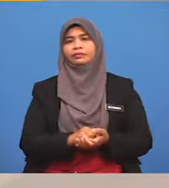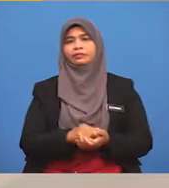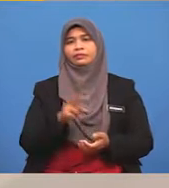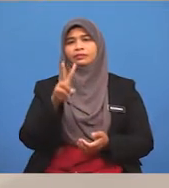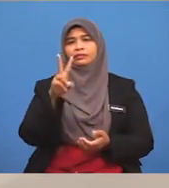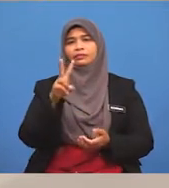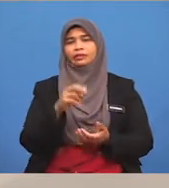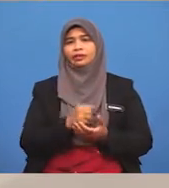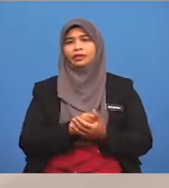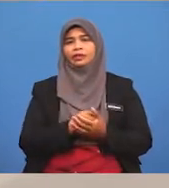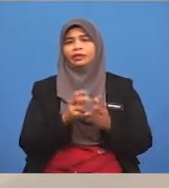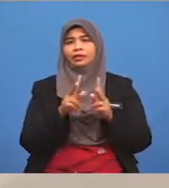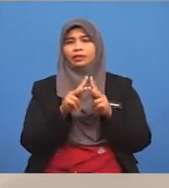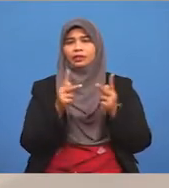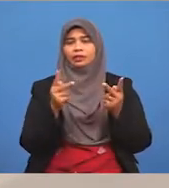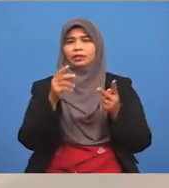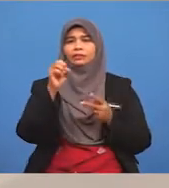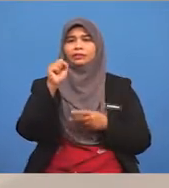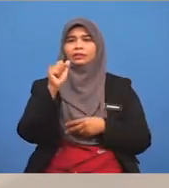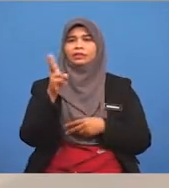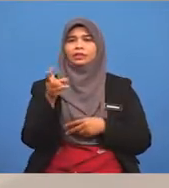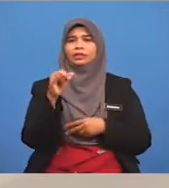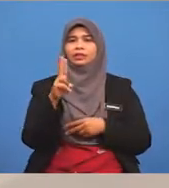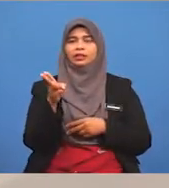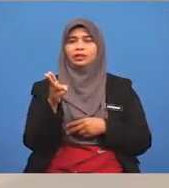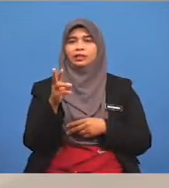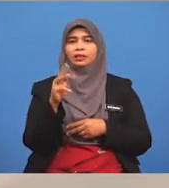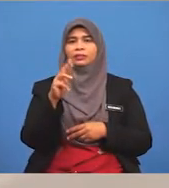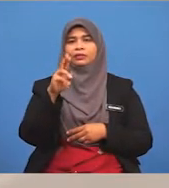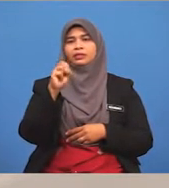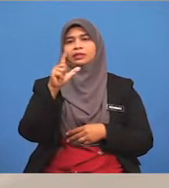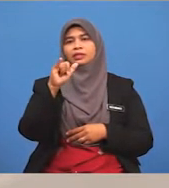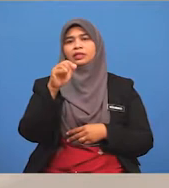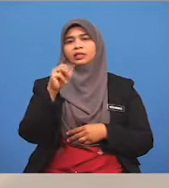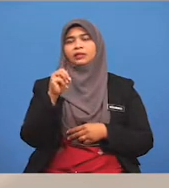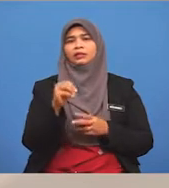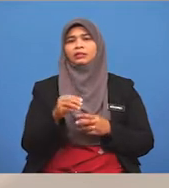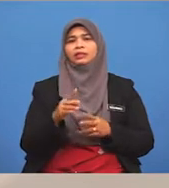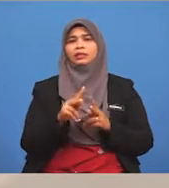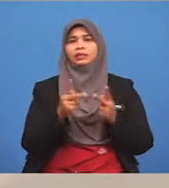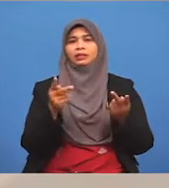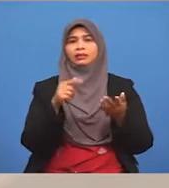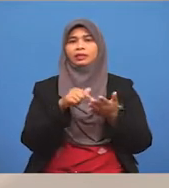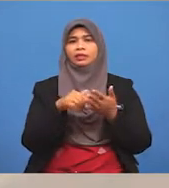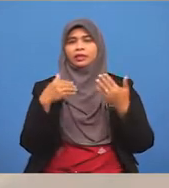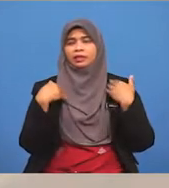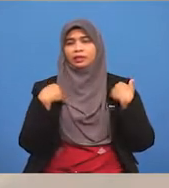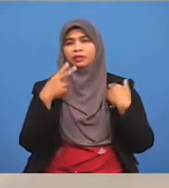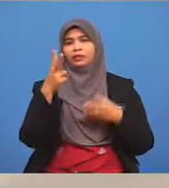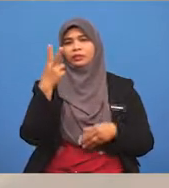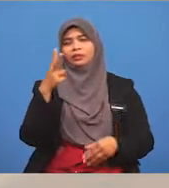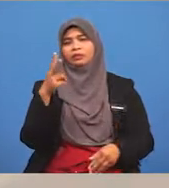Kedua, kitab Sahih Muslim. Kitab ini mengandungi 12,000 buah